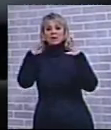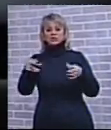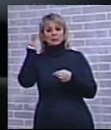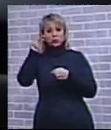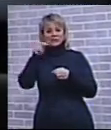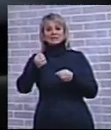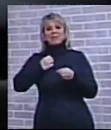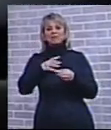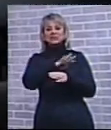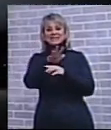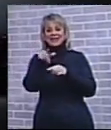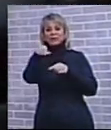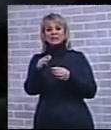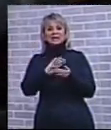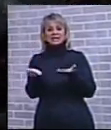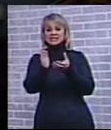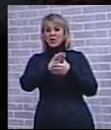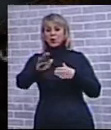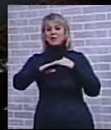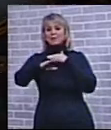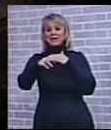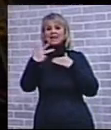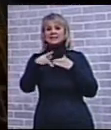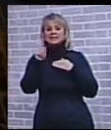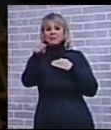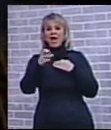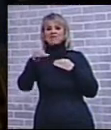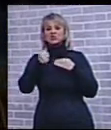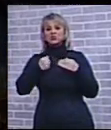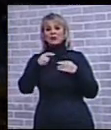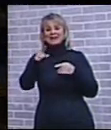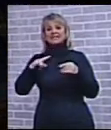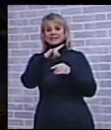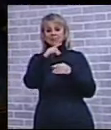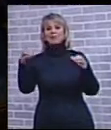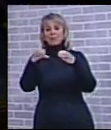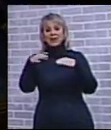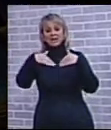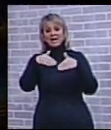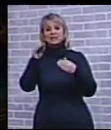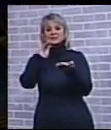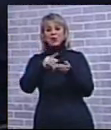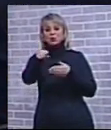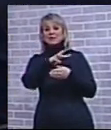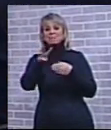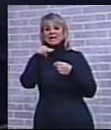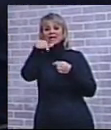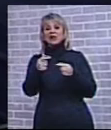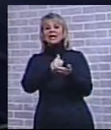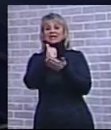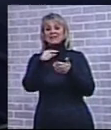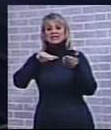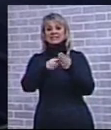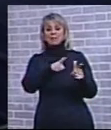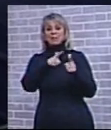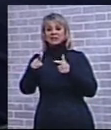масштабные учения с боевой стрельбой на незнакомых полигонах для 31-го авиационного истребительного полка, расположенного в Миллерово. Главная